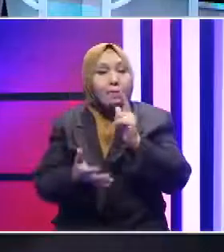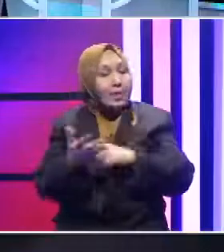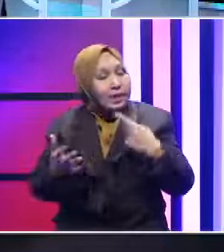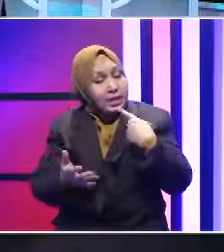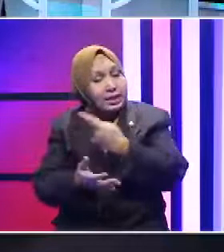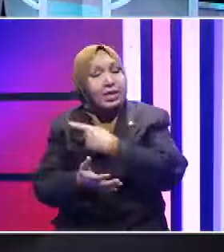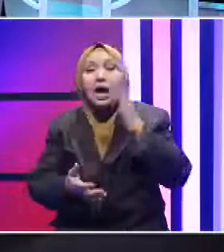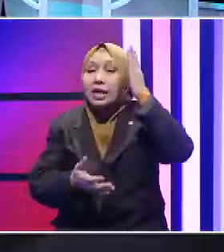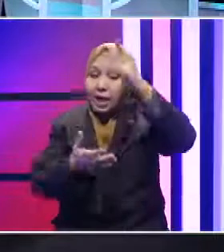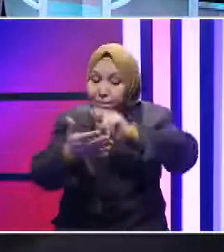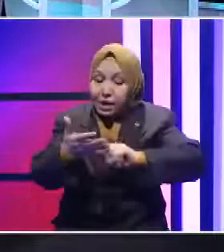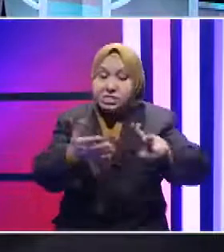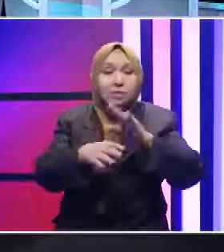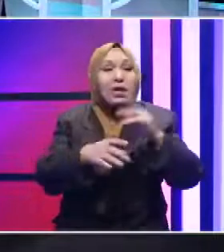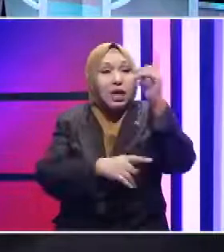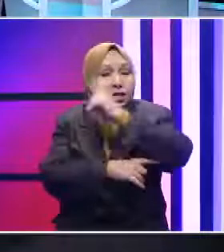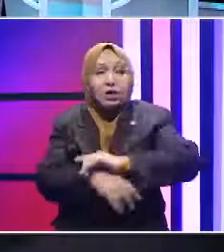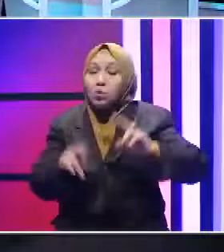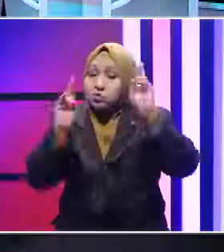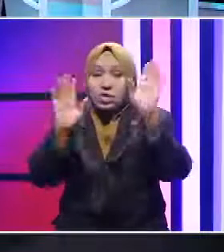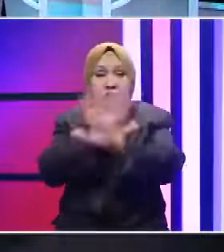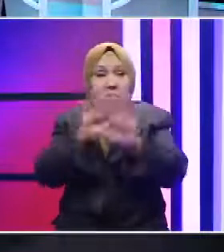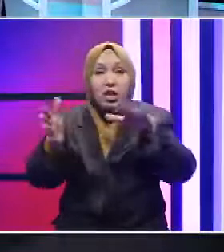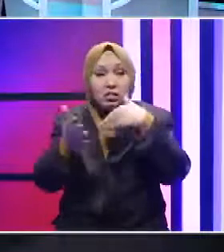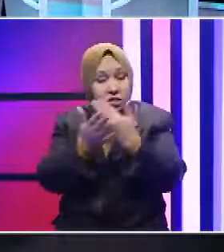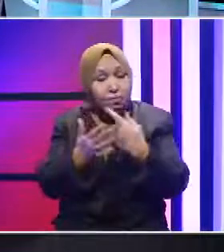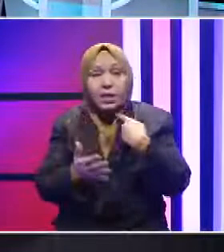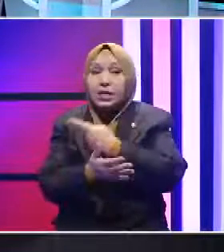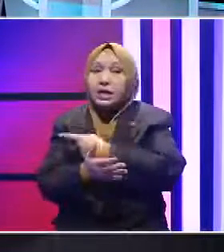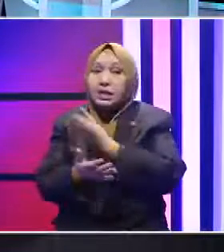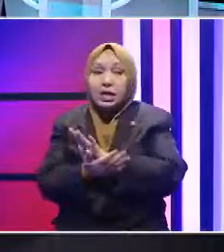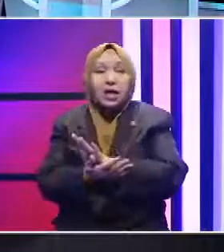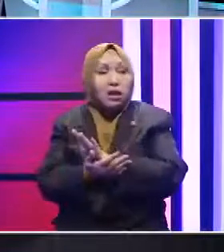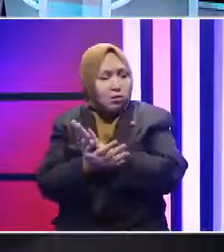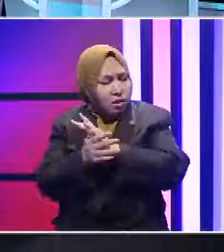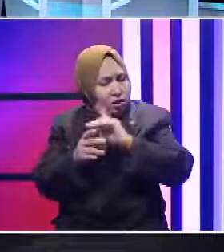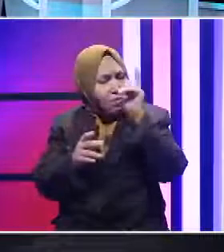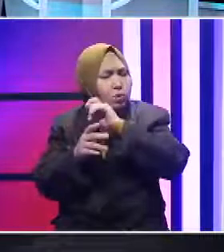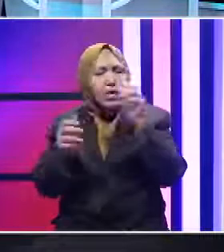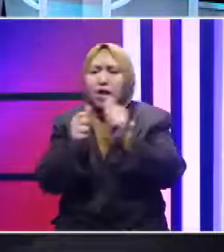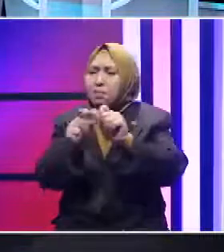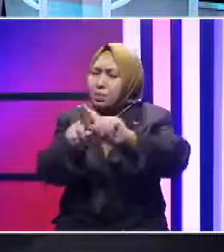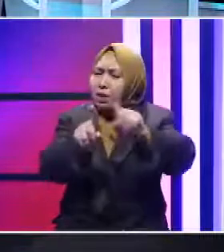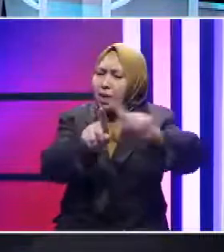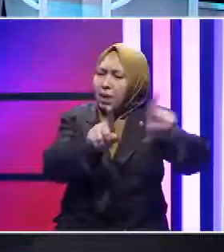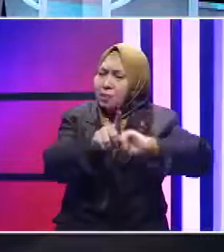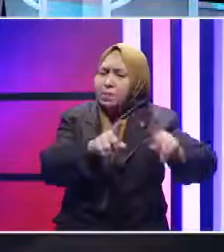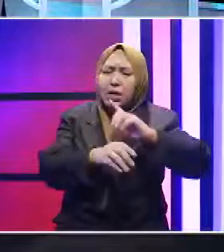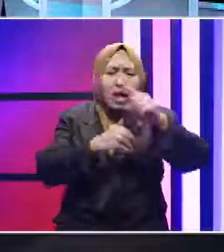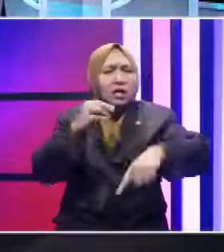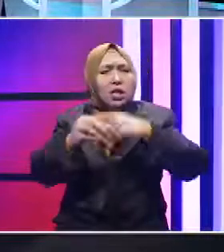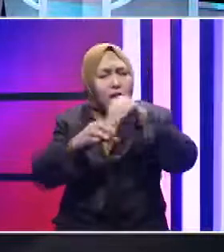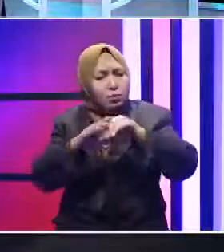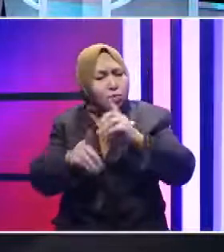akan baca pada hari ini Ustaz. Jangan sampai kita tertipu dengan pelbagai perkara yang ada di dunia ini untuk